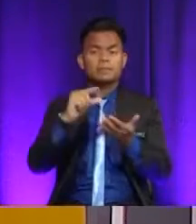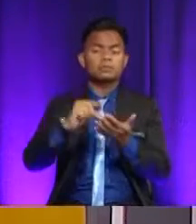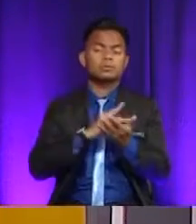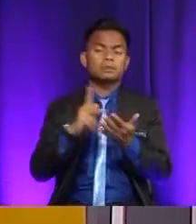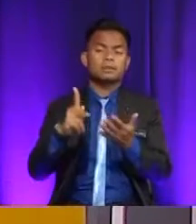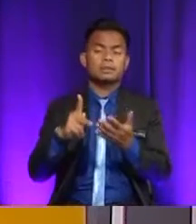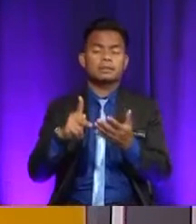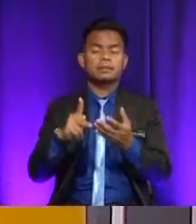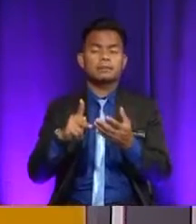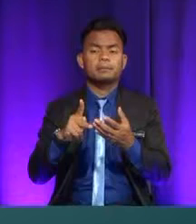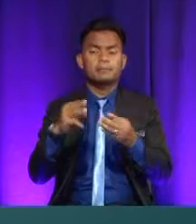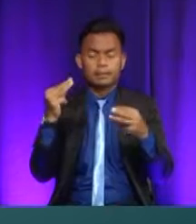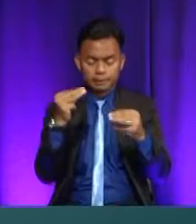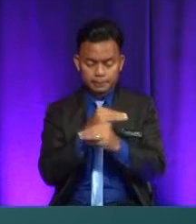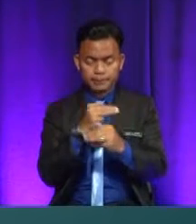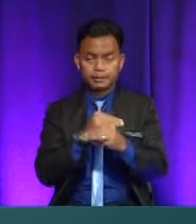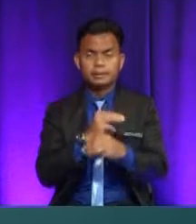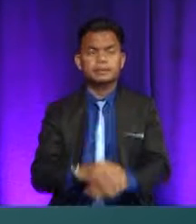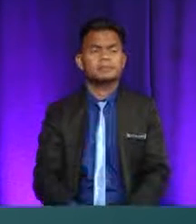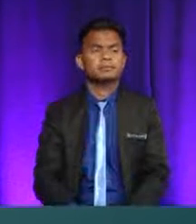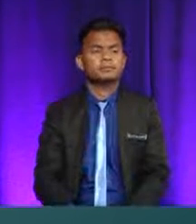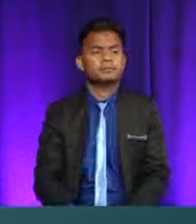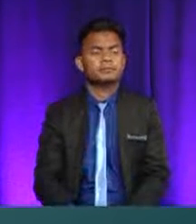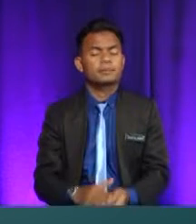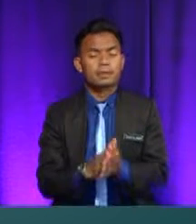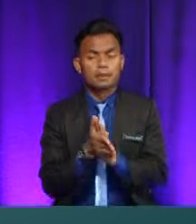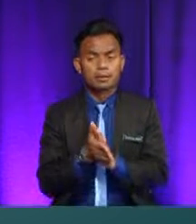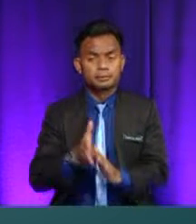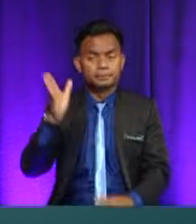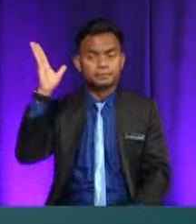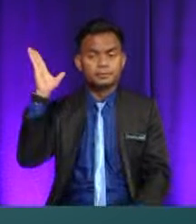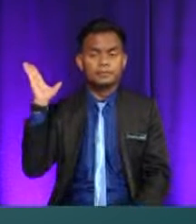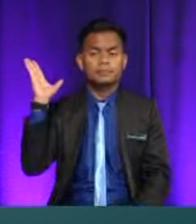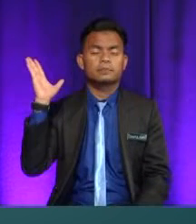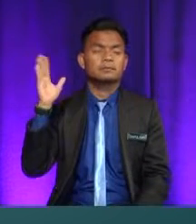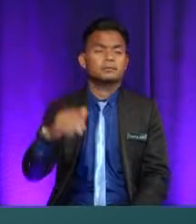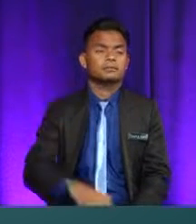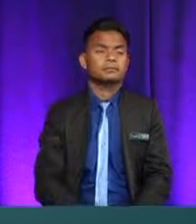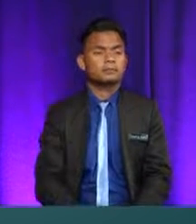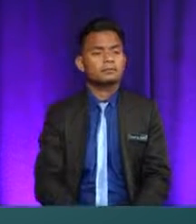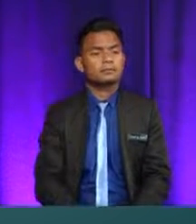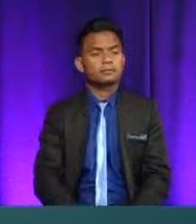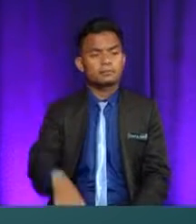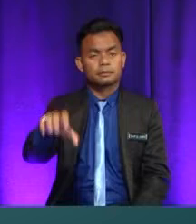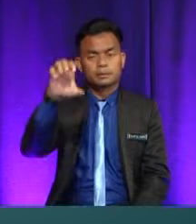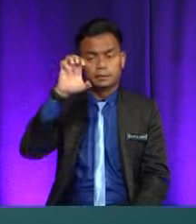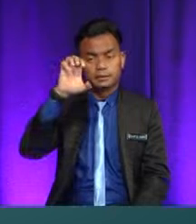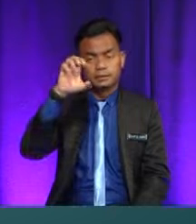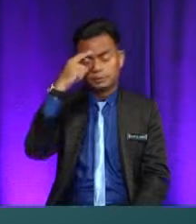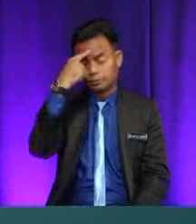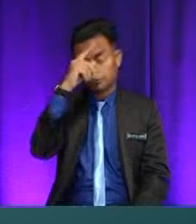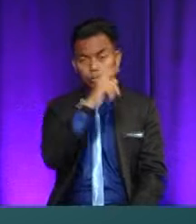blue dan tenaga kinetik Ma ini adalah untuk tenaga